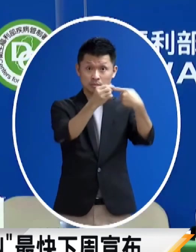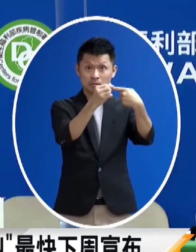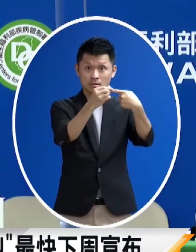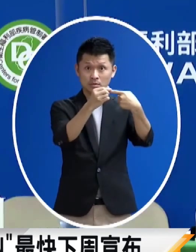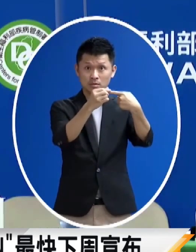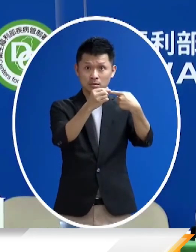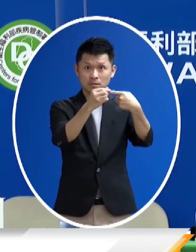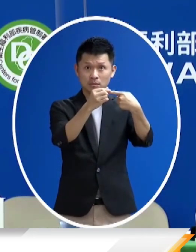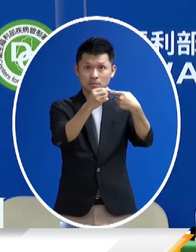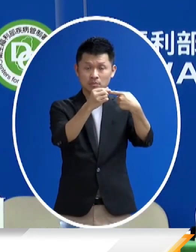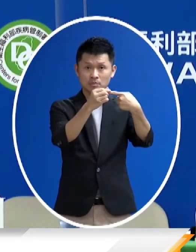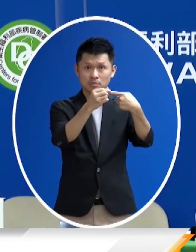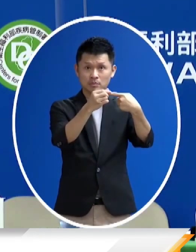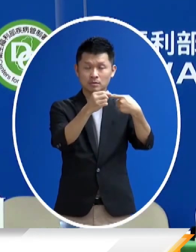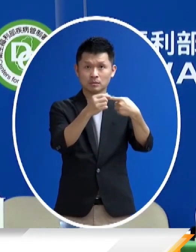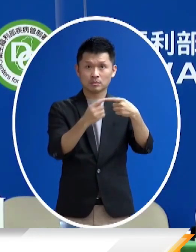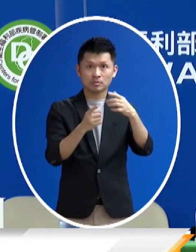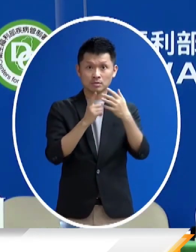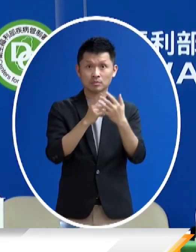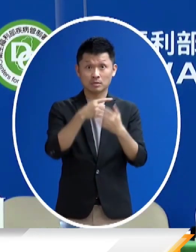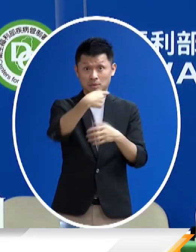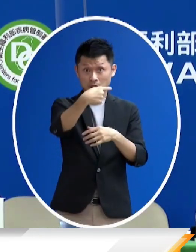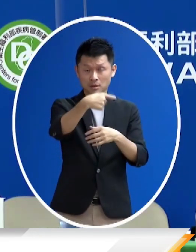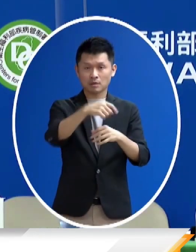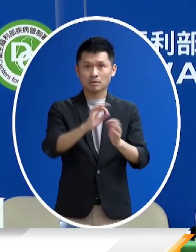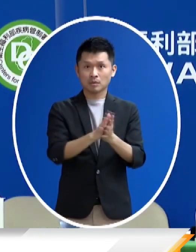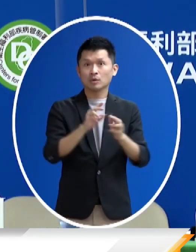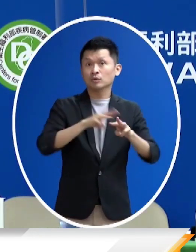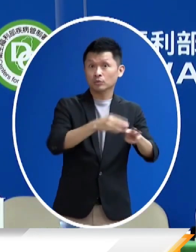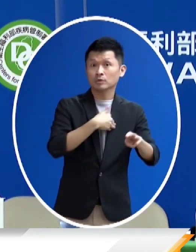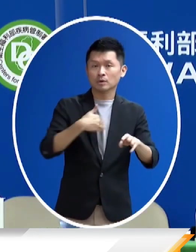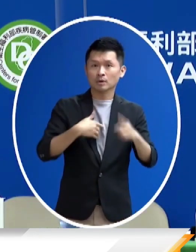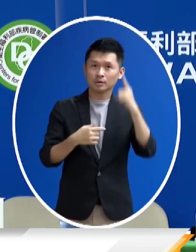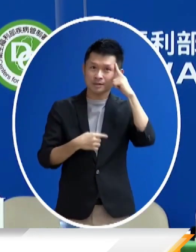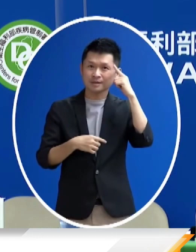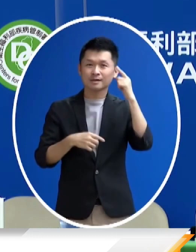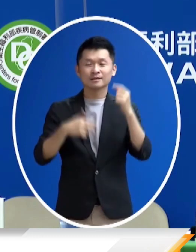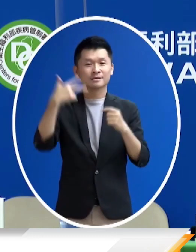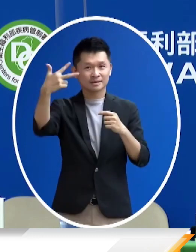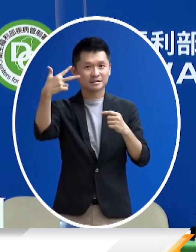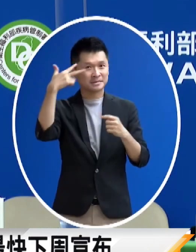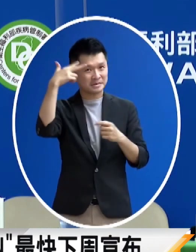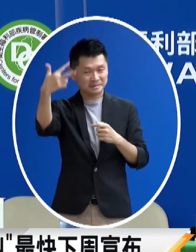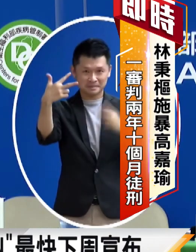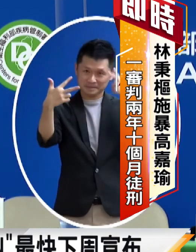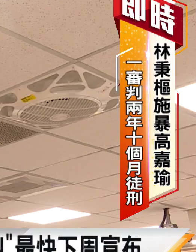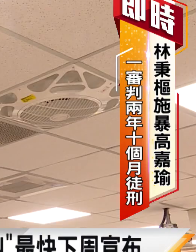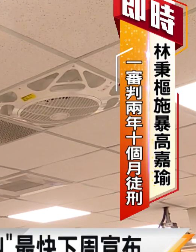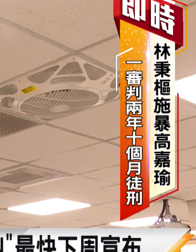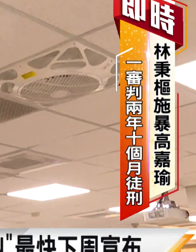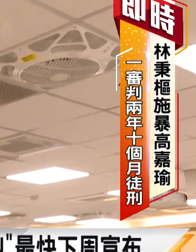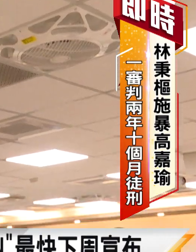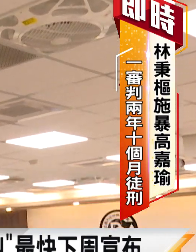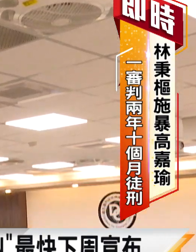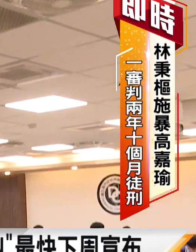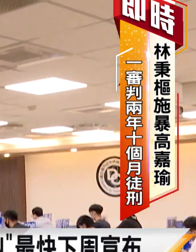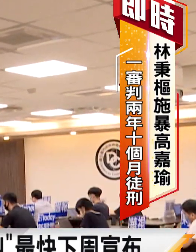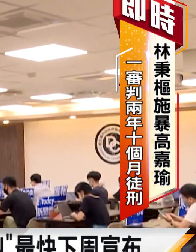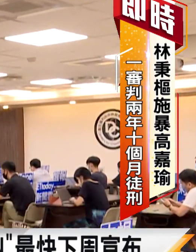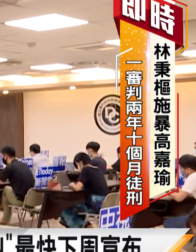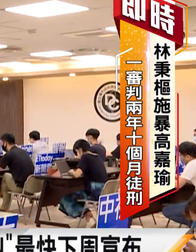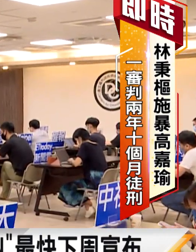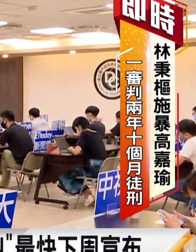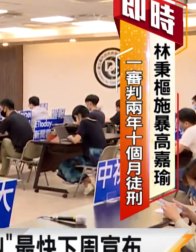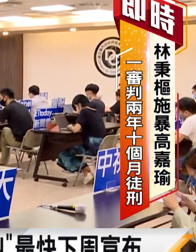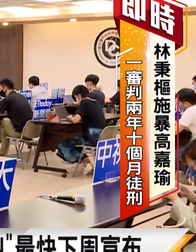应该是七加 N， N 小于等于七，这样。 指挥官王必胜开玩笑，全场笑声不断。因为